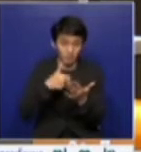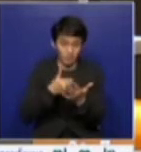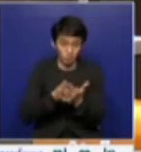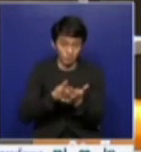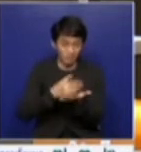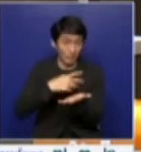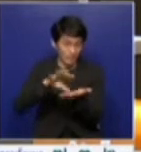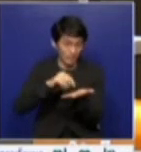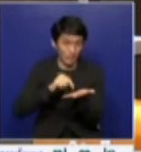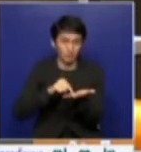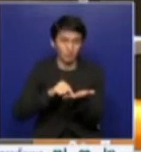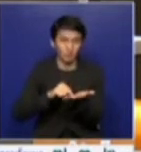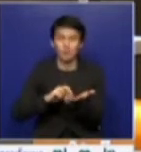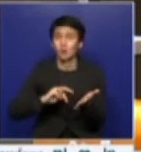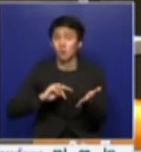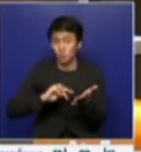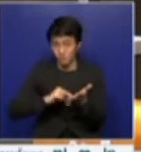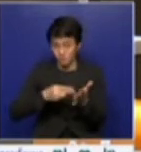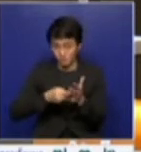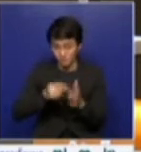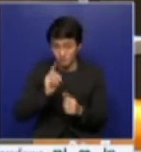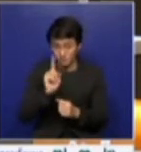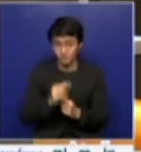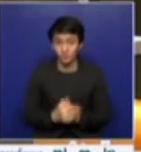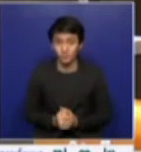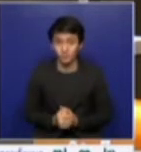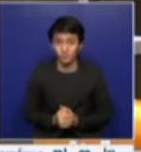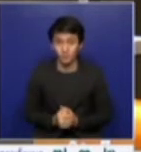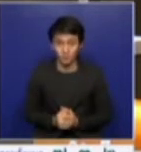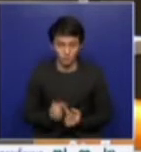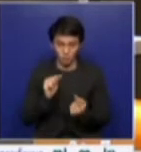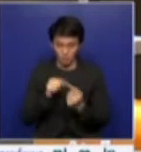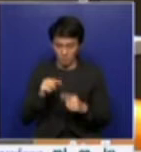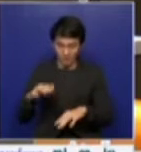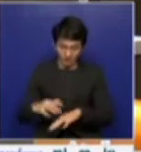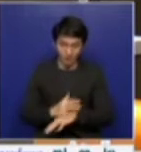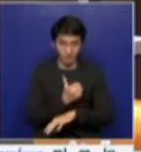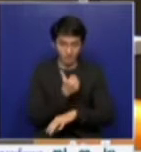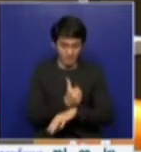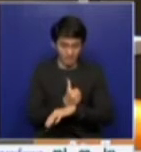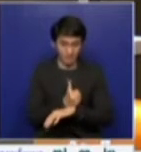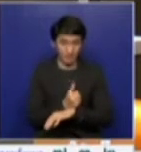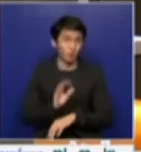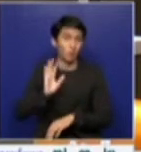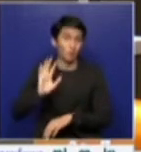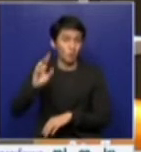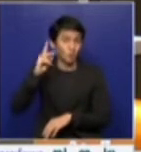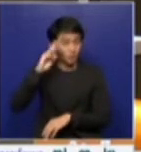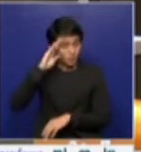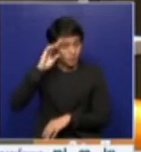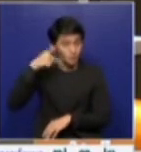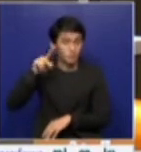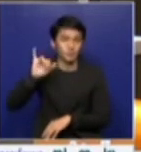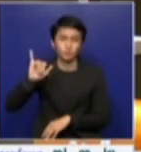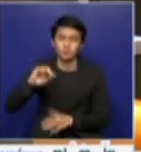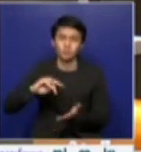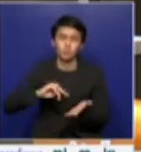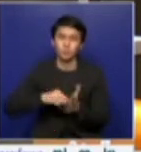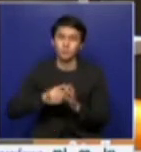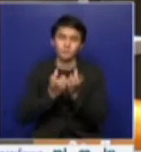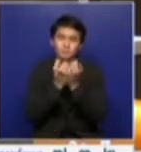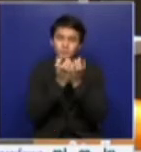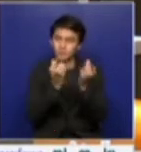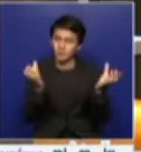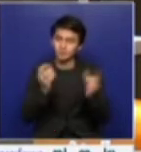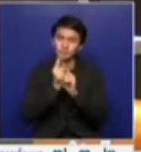เป็นข้อพิสูจน์ว่าการเข้าสู่อำนาจของพลเอกประยุทธ์จันทร์โอชานั้นไม่มีความชอบธรรมได้